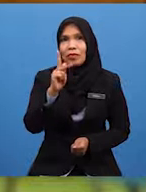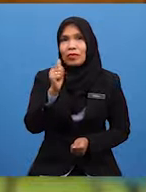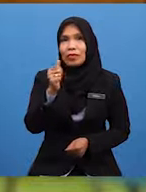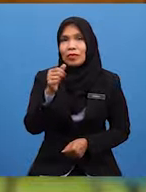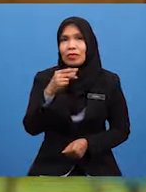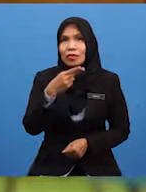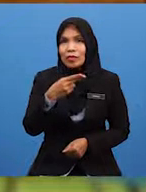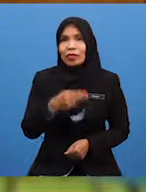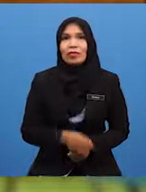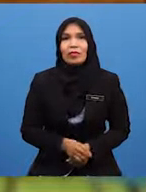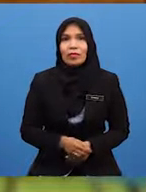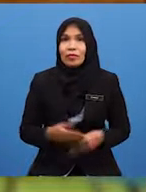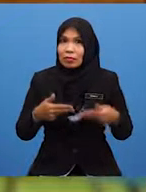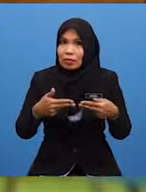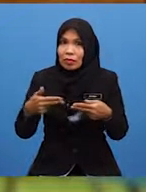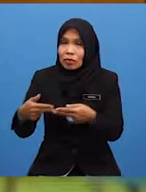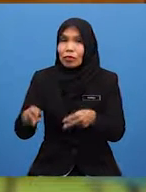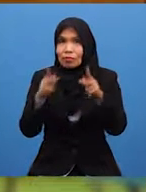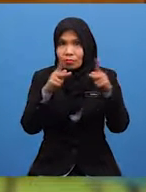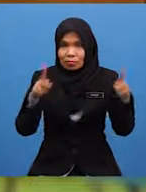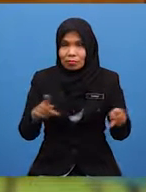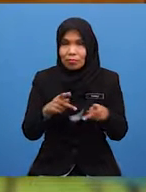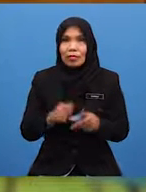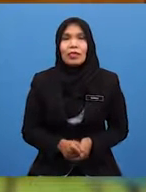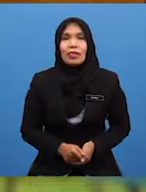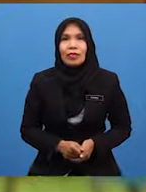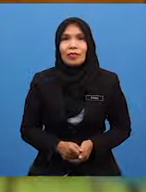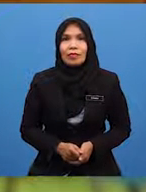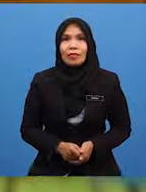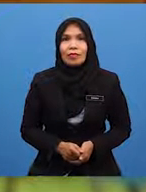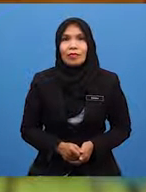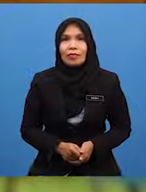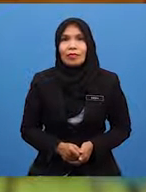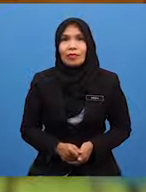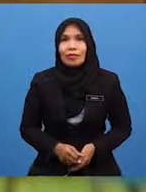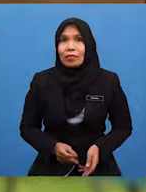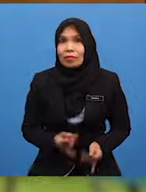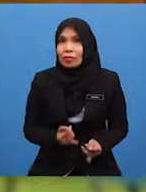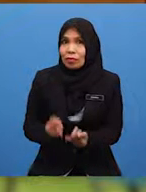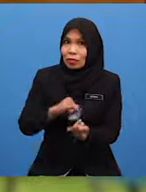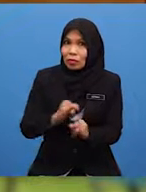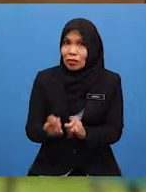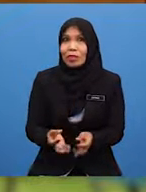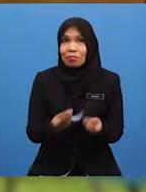mencantumkan kad serta menguli pasir kinetik atau do.